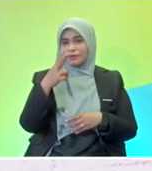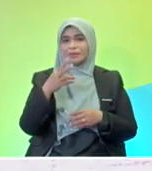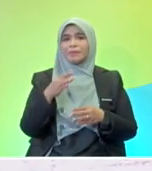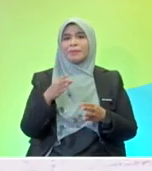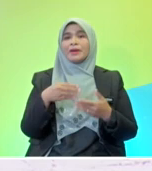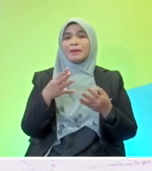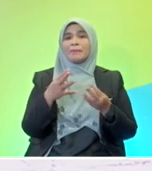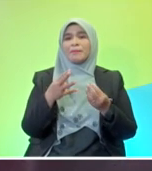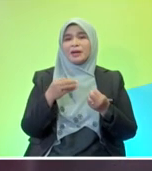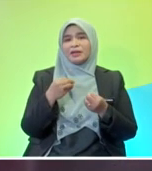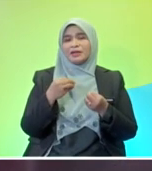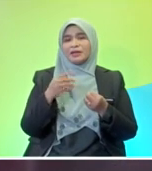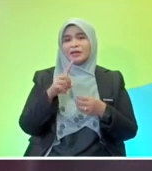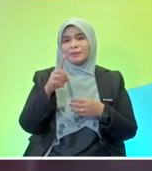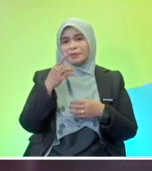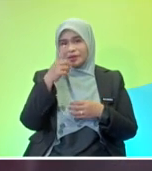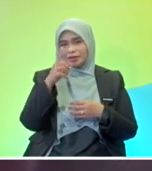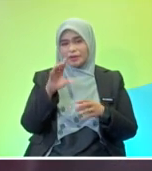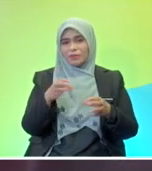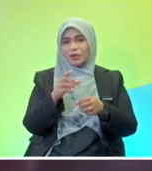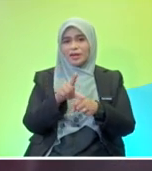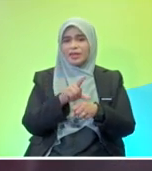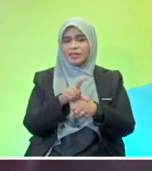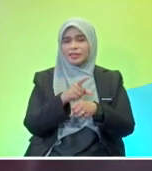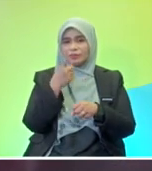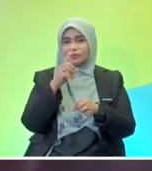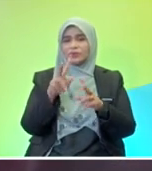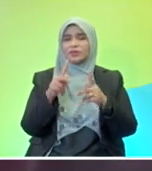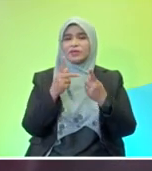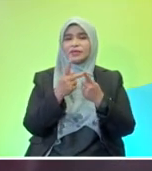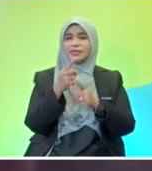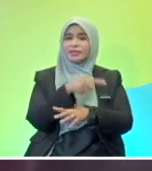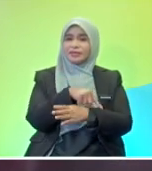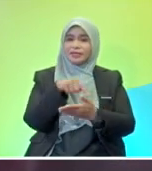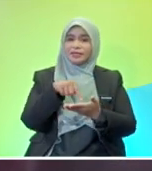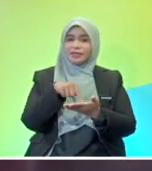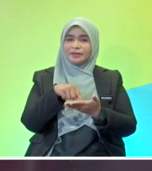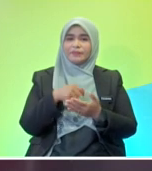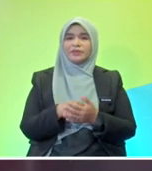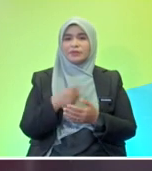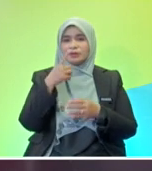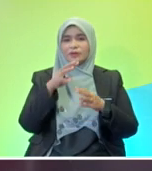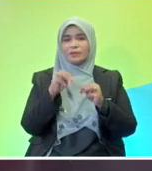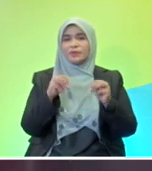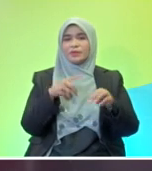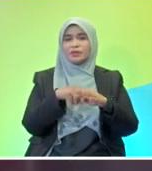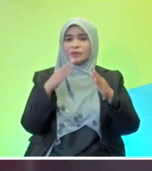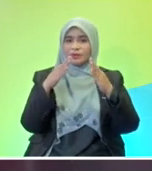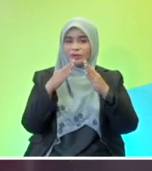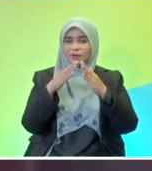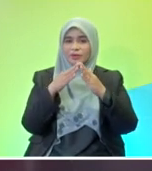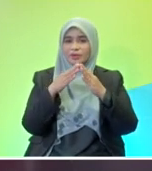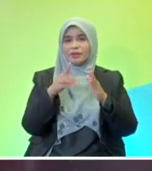mana mereka boleh membuat latihan lebih untuk kelas hari ini? Untuk murid-murid yang di rumah yang nak